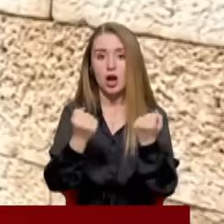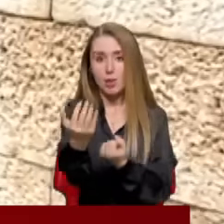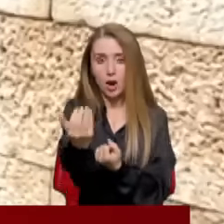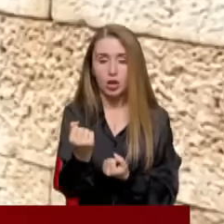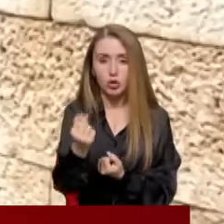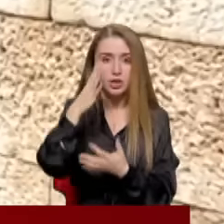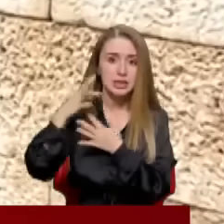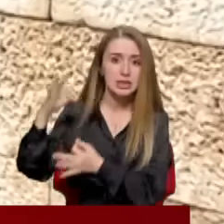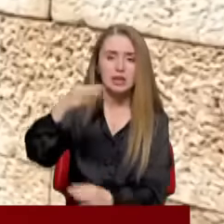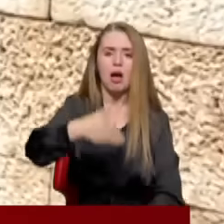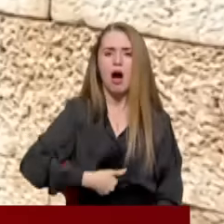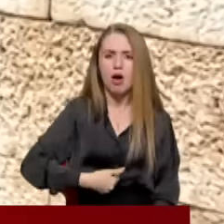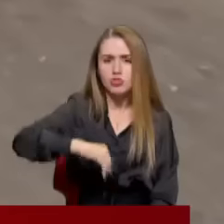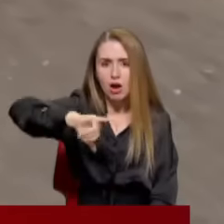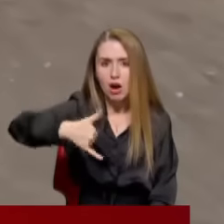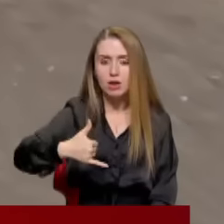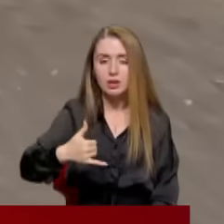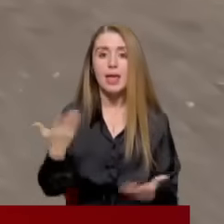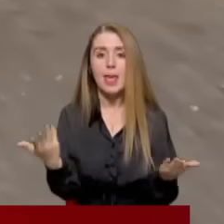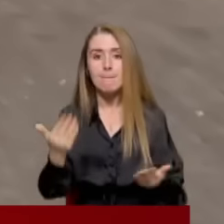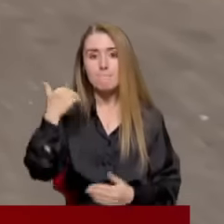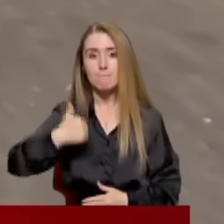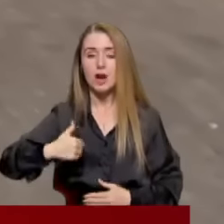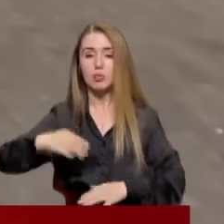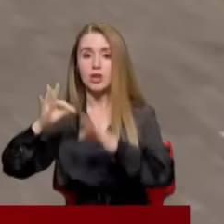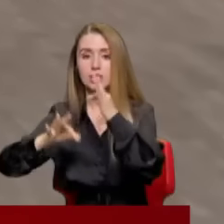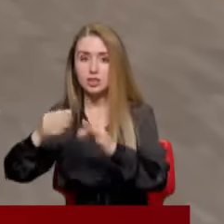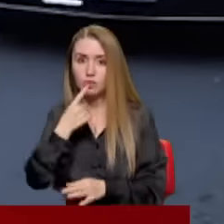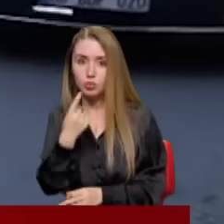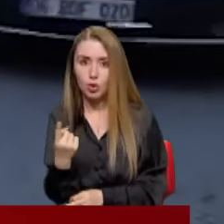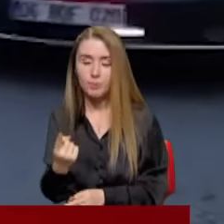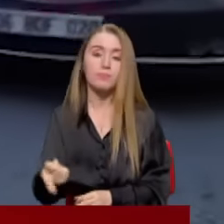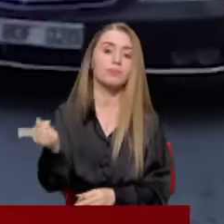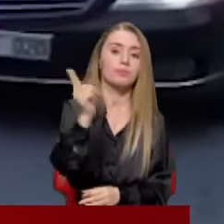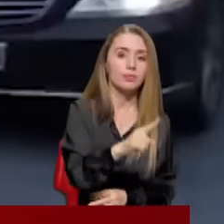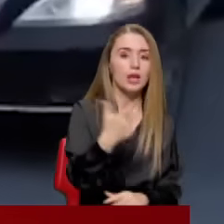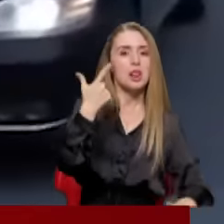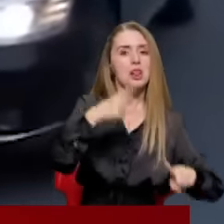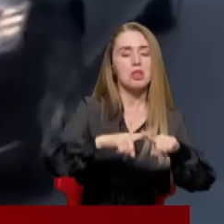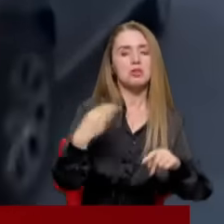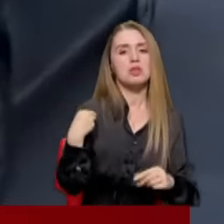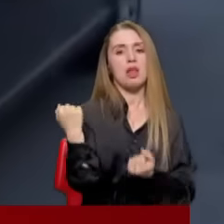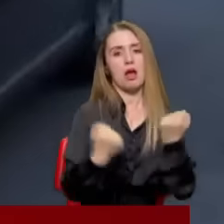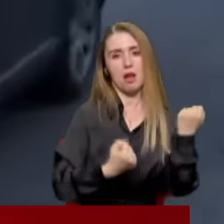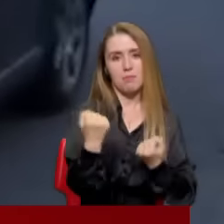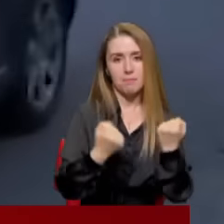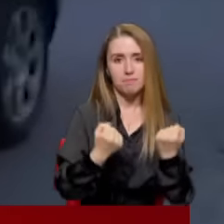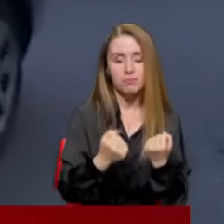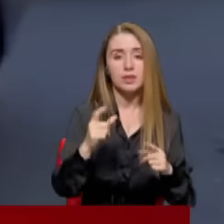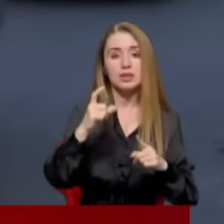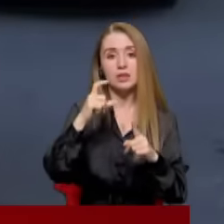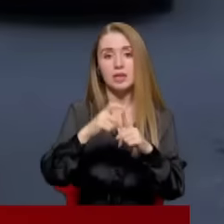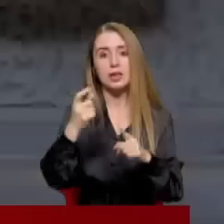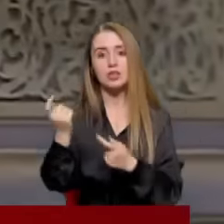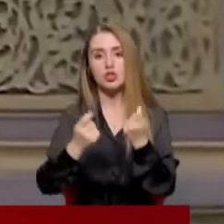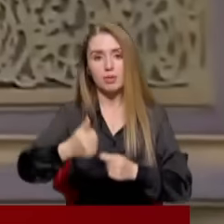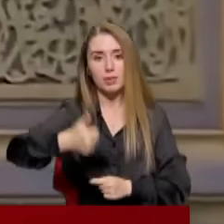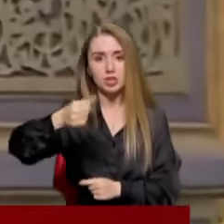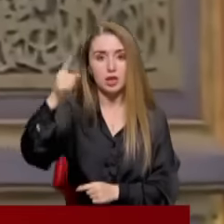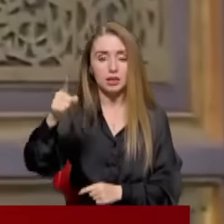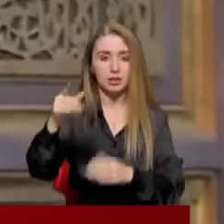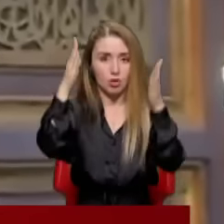insanlar açlıkla imtihan edilirken. Bir yanda kamuda tasarruf söylemleri, diğer yanda lüks yeni makam arabası. Diyanet İşleri Başkanlığı da